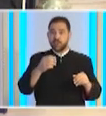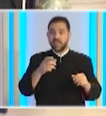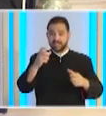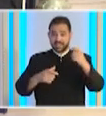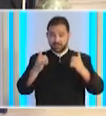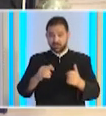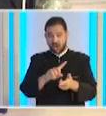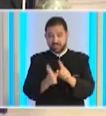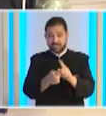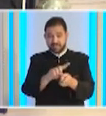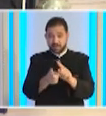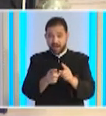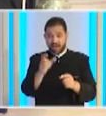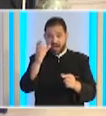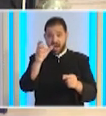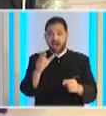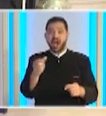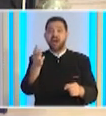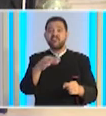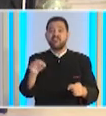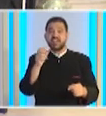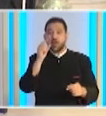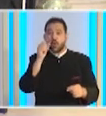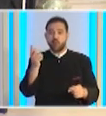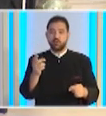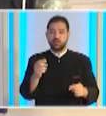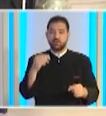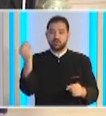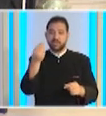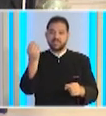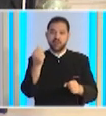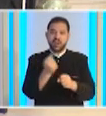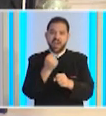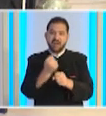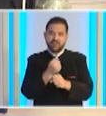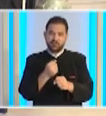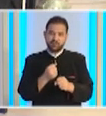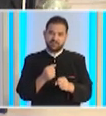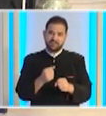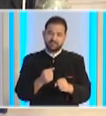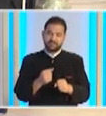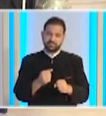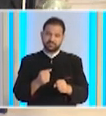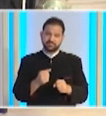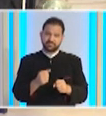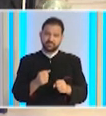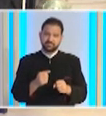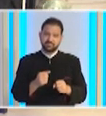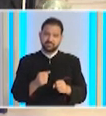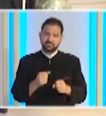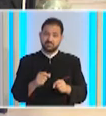schimbătoare și într-adevăr Dumnezeu ne-a creat cu această șansă. De fapt, este firea schimbătoare este dată chiar